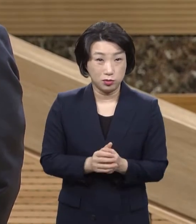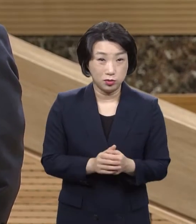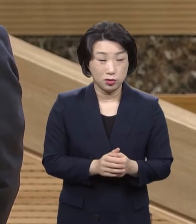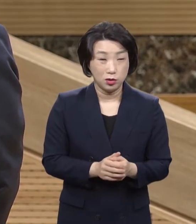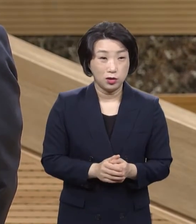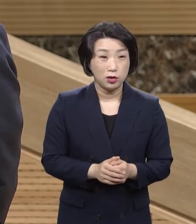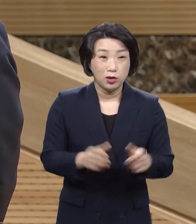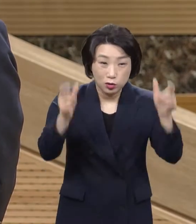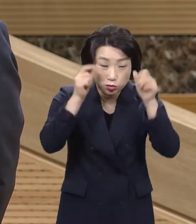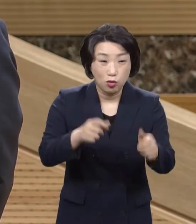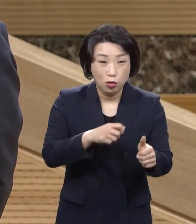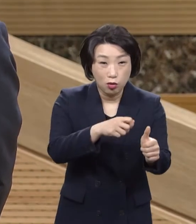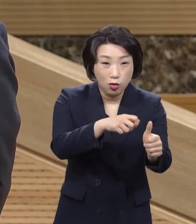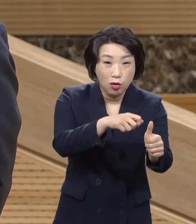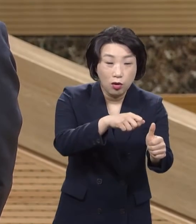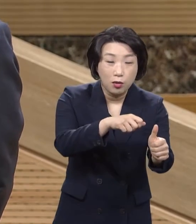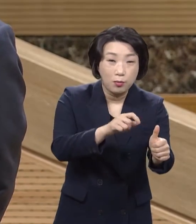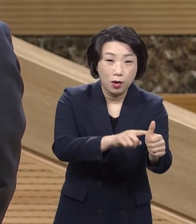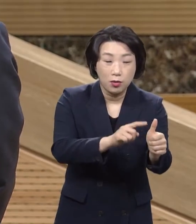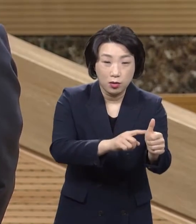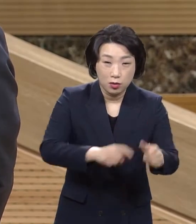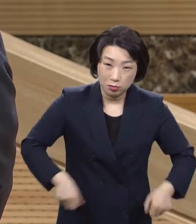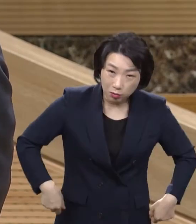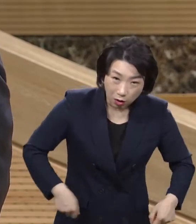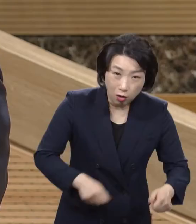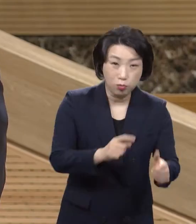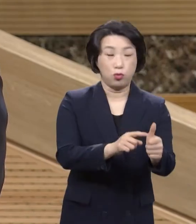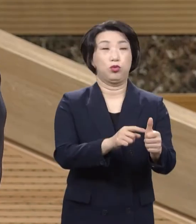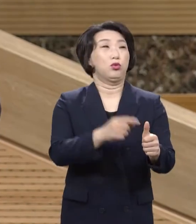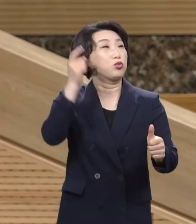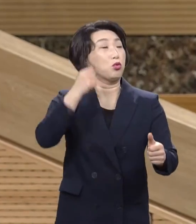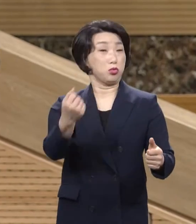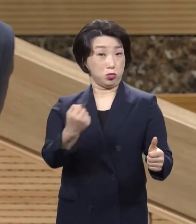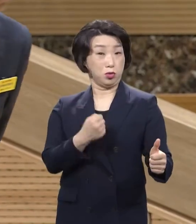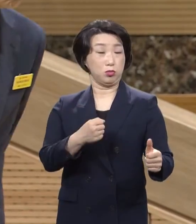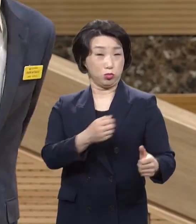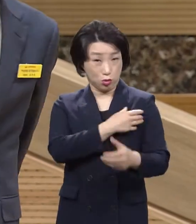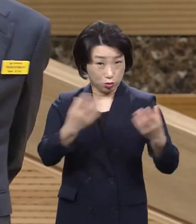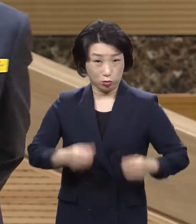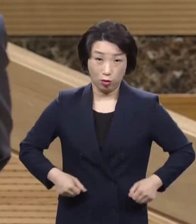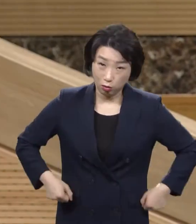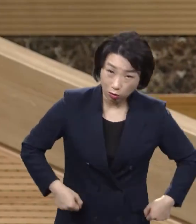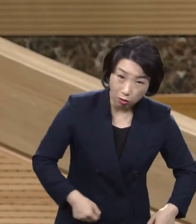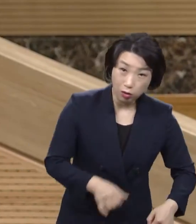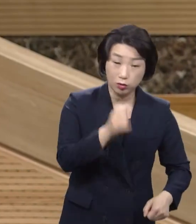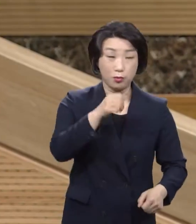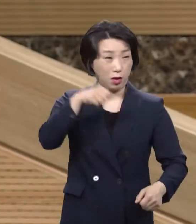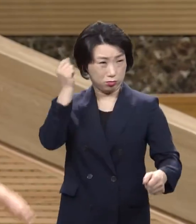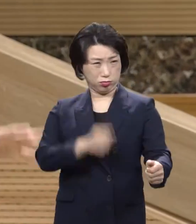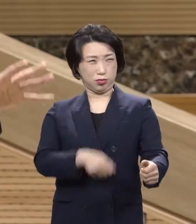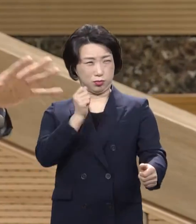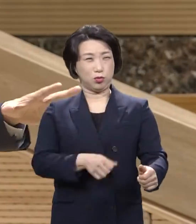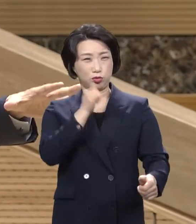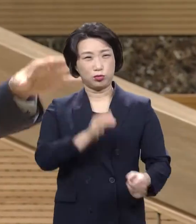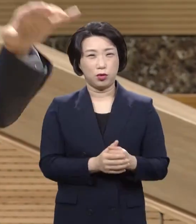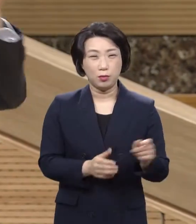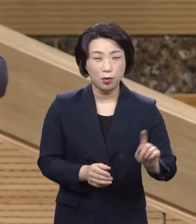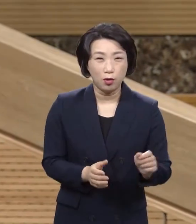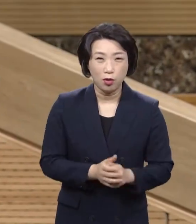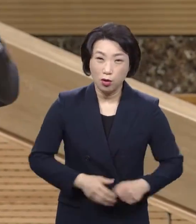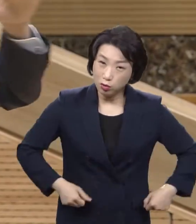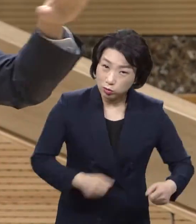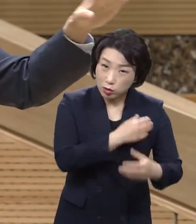아무리 많이 실어도 우리 소는 뭐 자신 있게 끌고 다녔어요. 그런 소. 근데 우리 집에